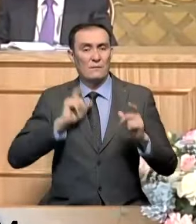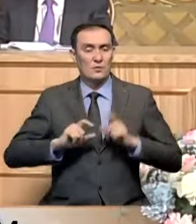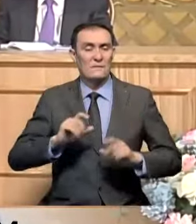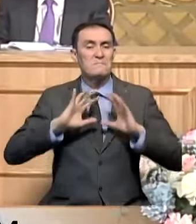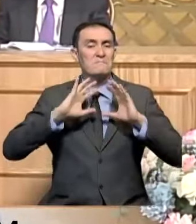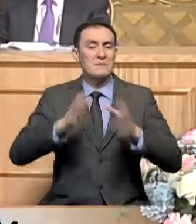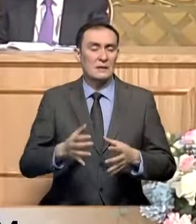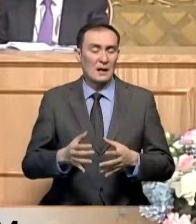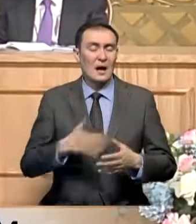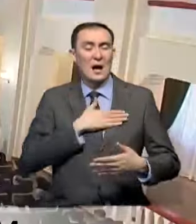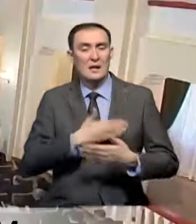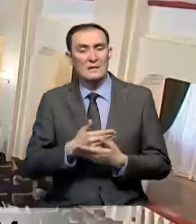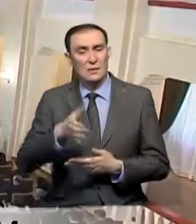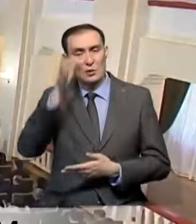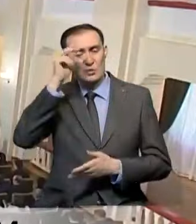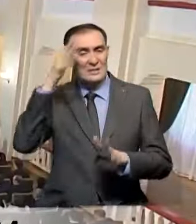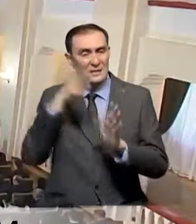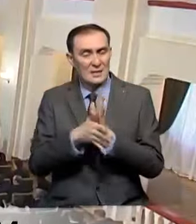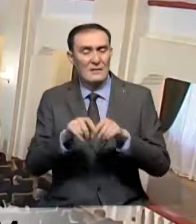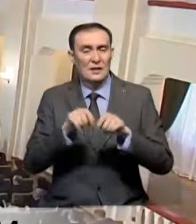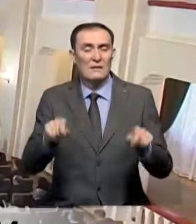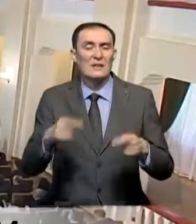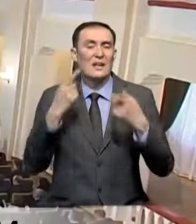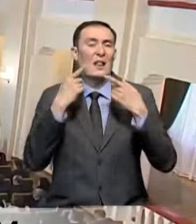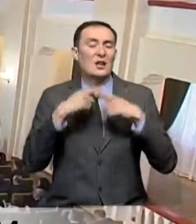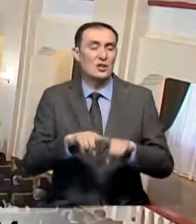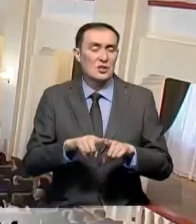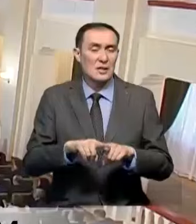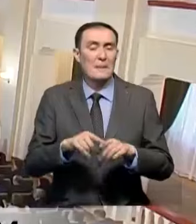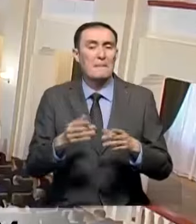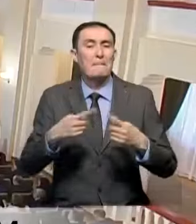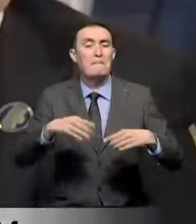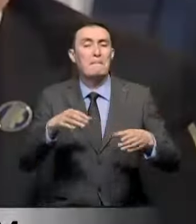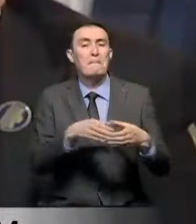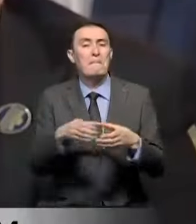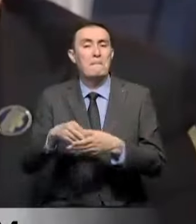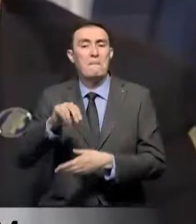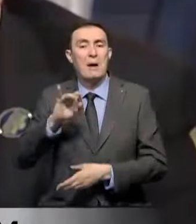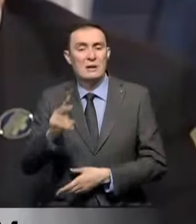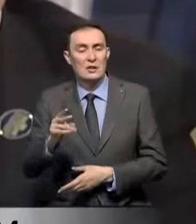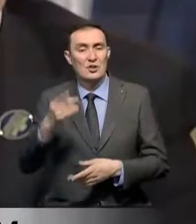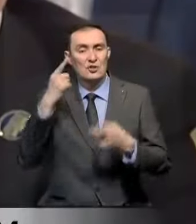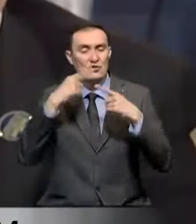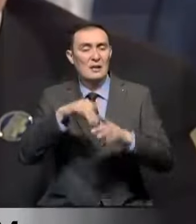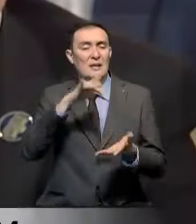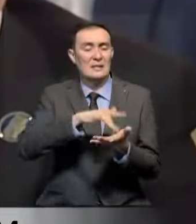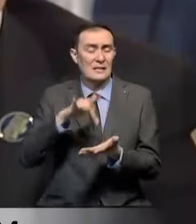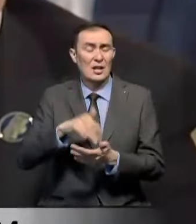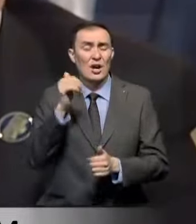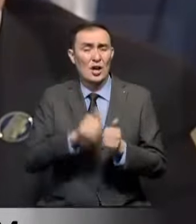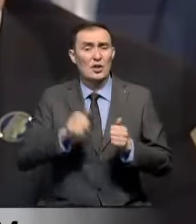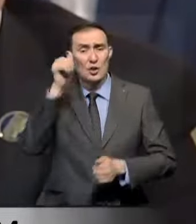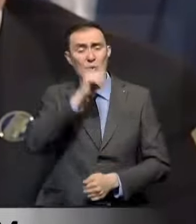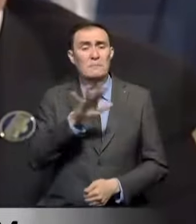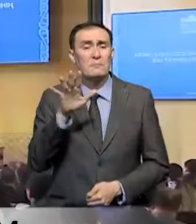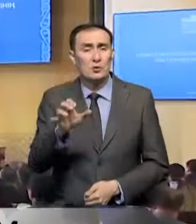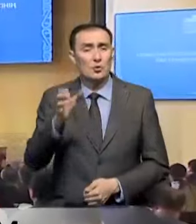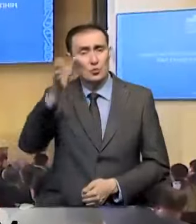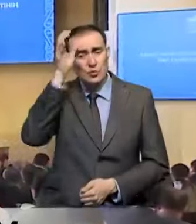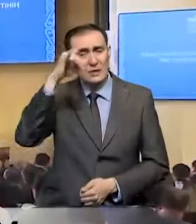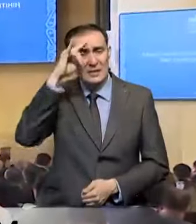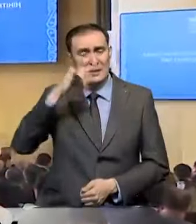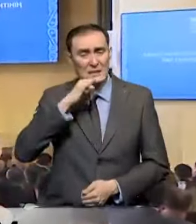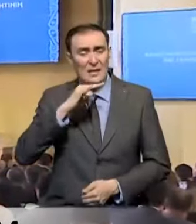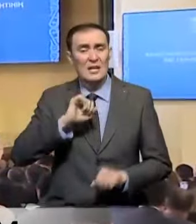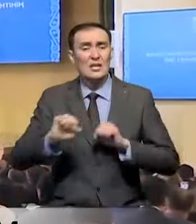активно водят научные исследования открываются технологические парки и инженерные центры ежегодно 500 учёных